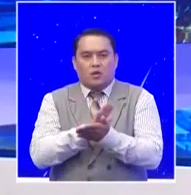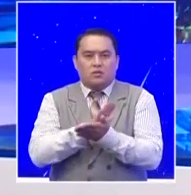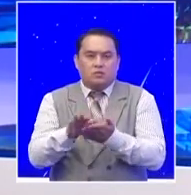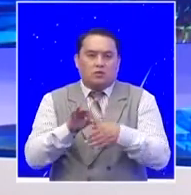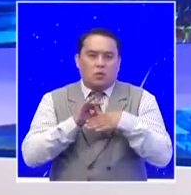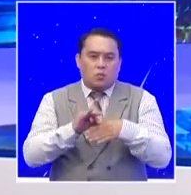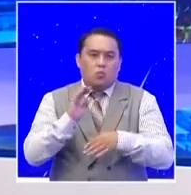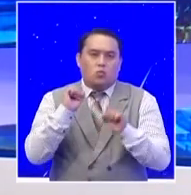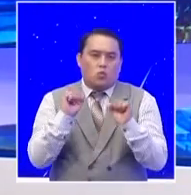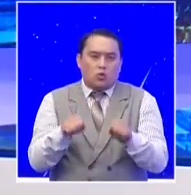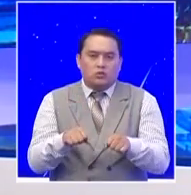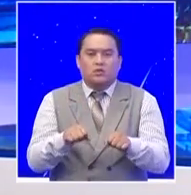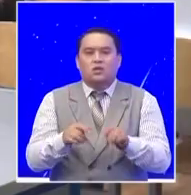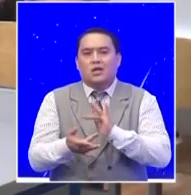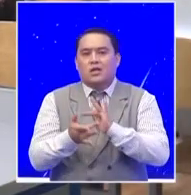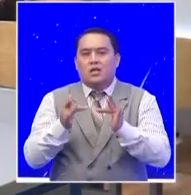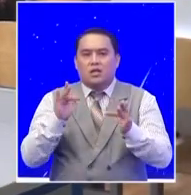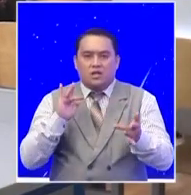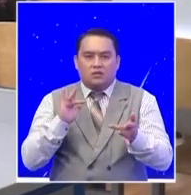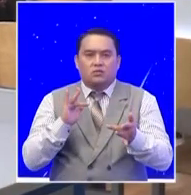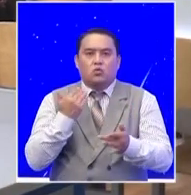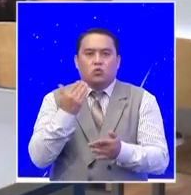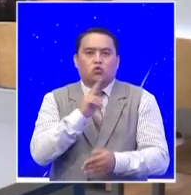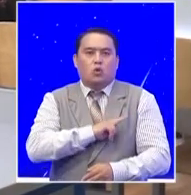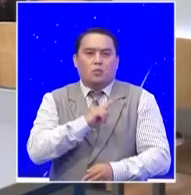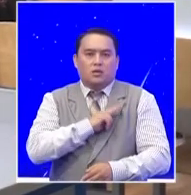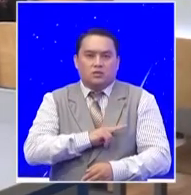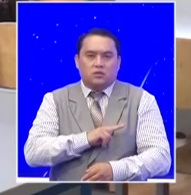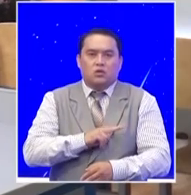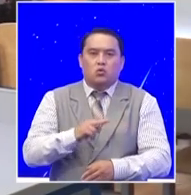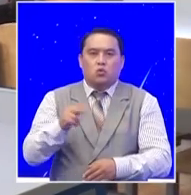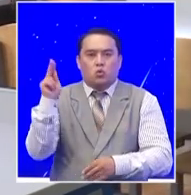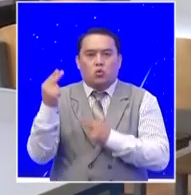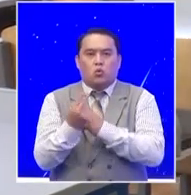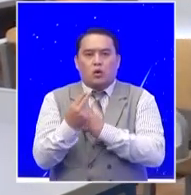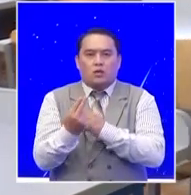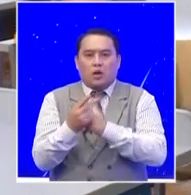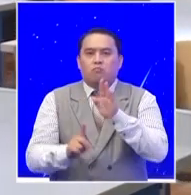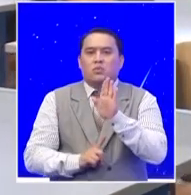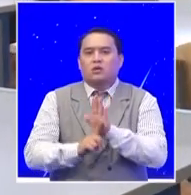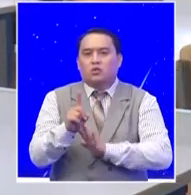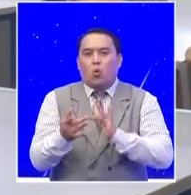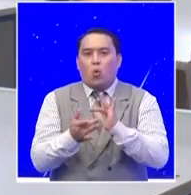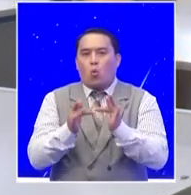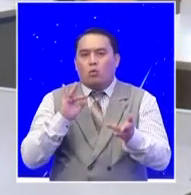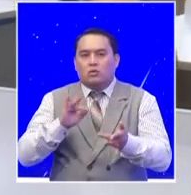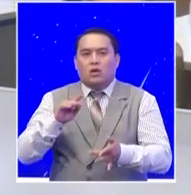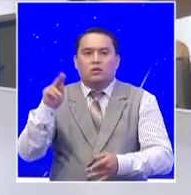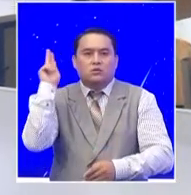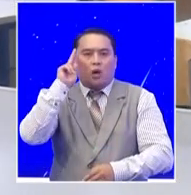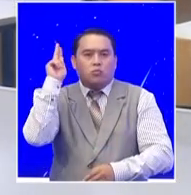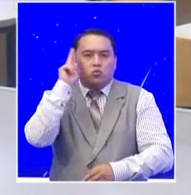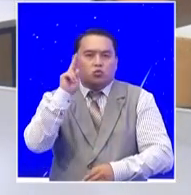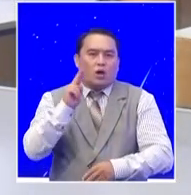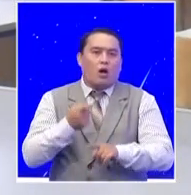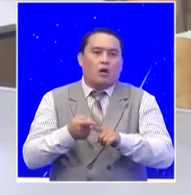алады. Курс бағдарламасы интернет сервисімен жұмыс істеу дағдыларын үйретуге бағытталған. Онлайн сабақтарды